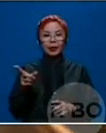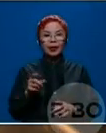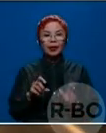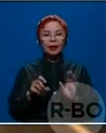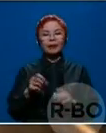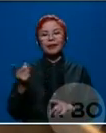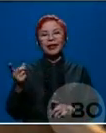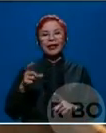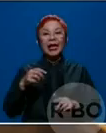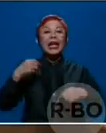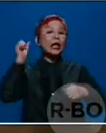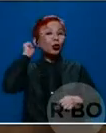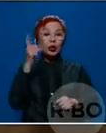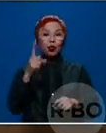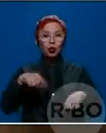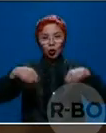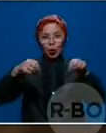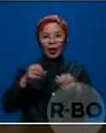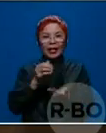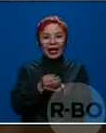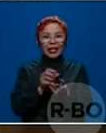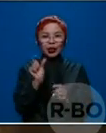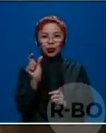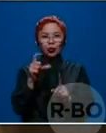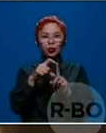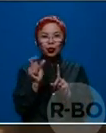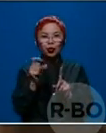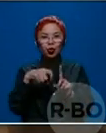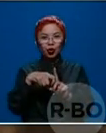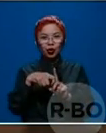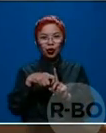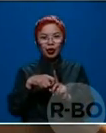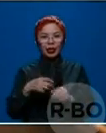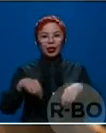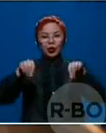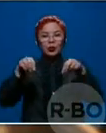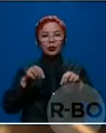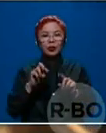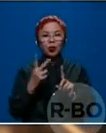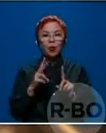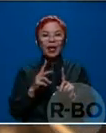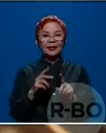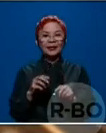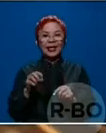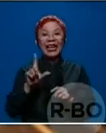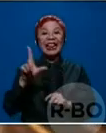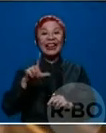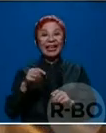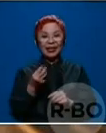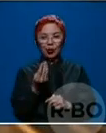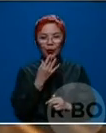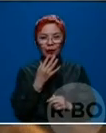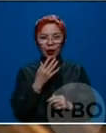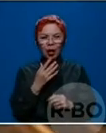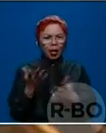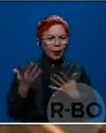di jualan nasi uduk 12 liter sehari tapi karena kebijakan daripada pempr sekarang yang tidak